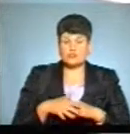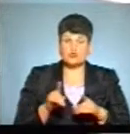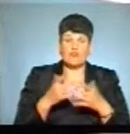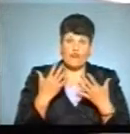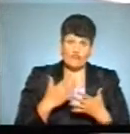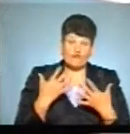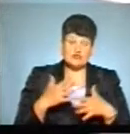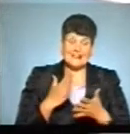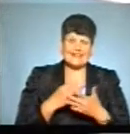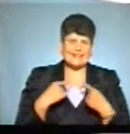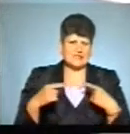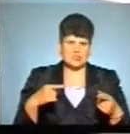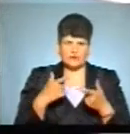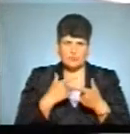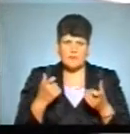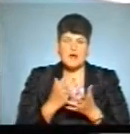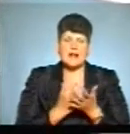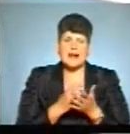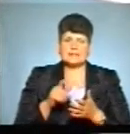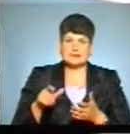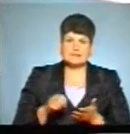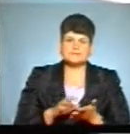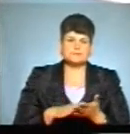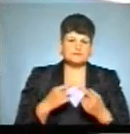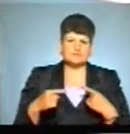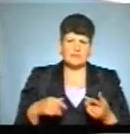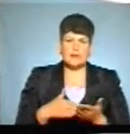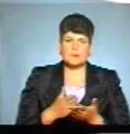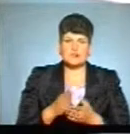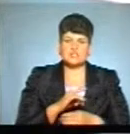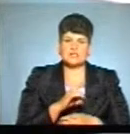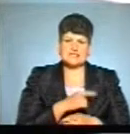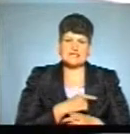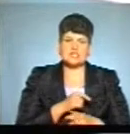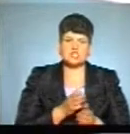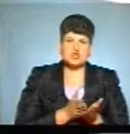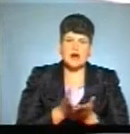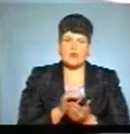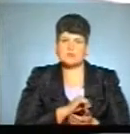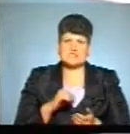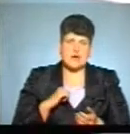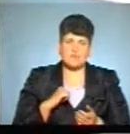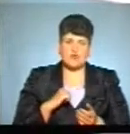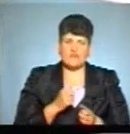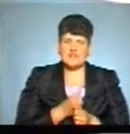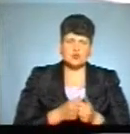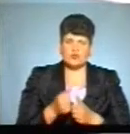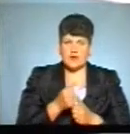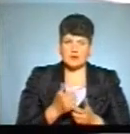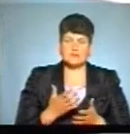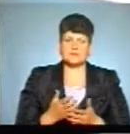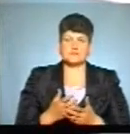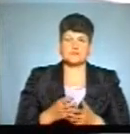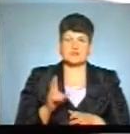інша інформація, оскільки кандидати реєструються від різних політичних сил шляхом самовисування. Тобто, цифра буде